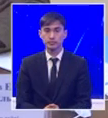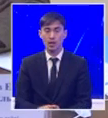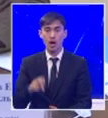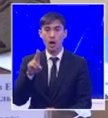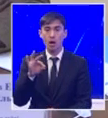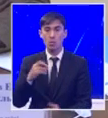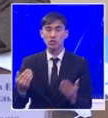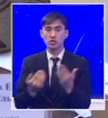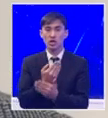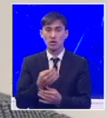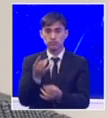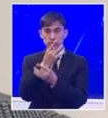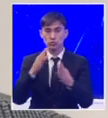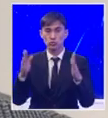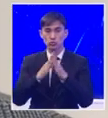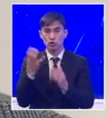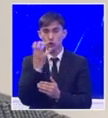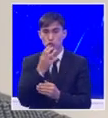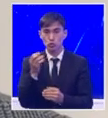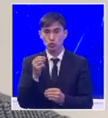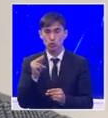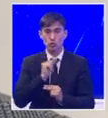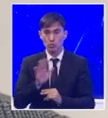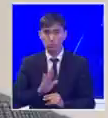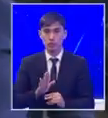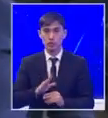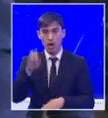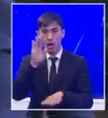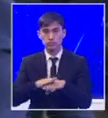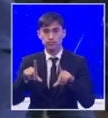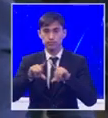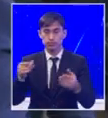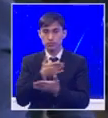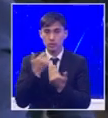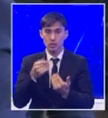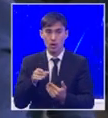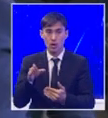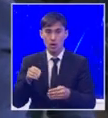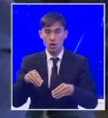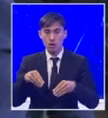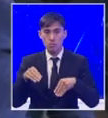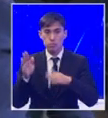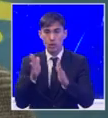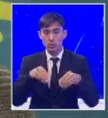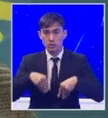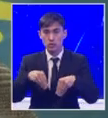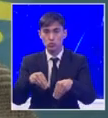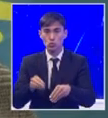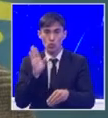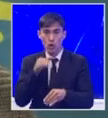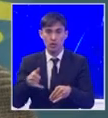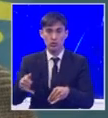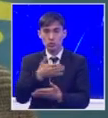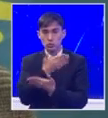Қапалдағы жаңа мәдениет үйінің жылу жүйесі дұрыс істемейді. Әкімдік ғимараты жоқ. Бау-бақша суаратын арық суы да дұрыс тартылмаған. Жалпы ауданда